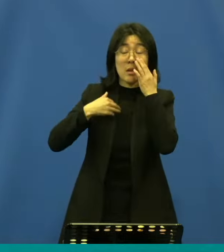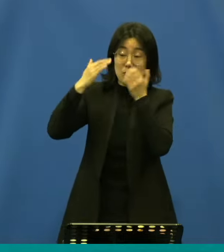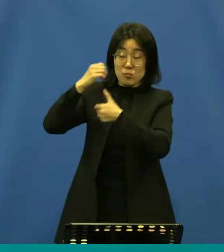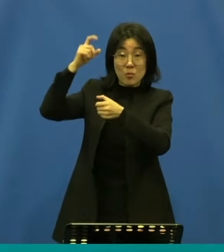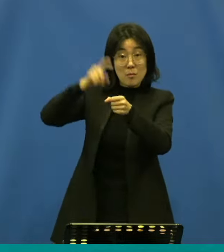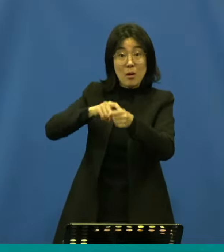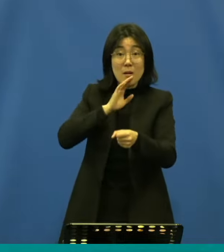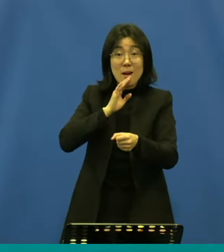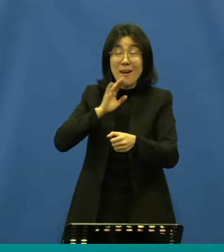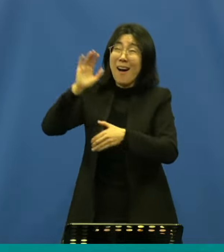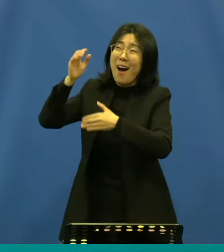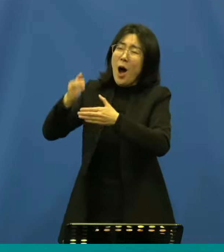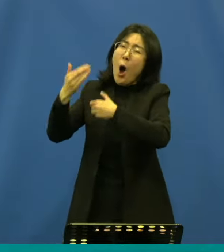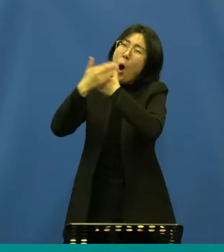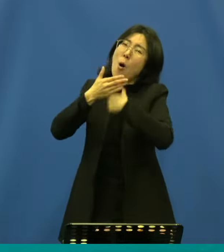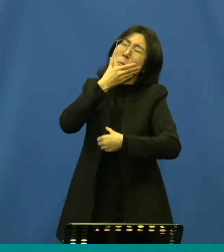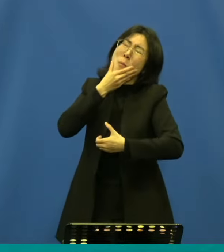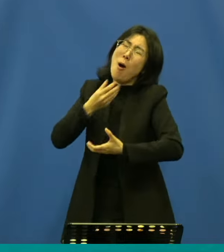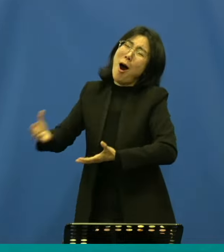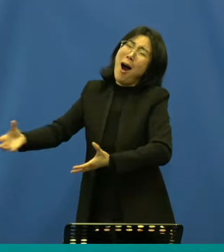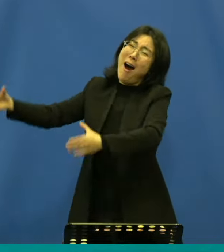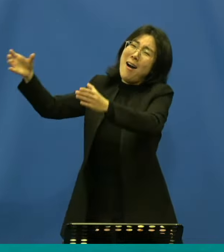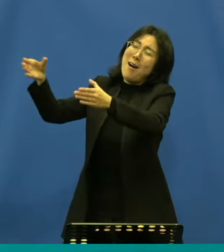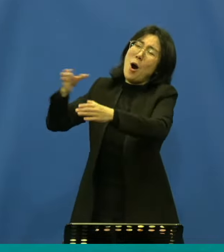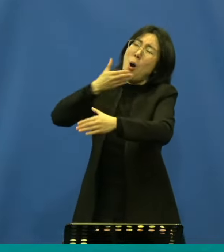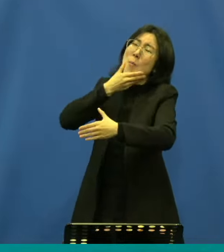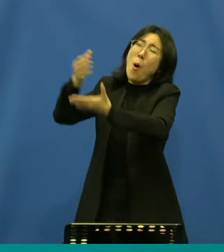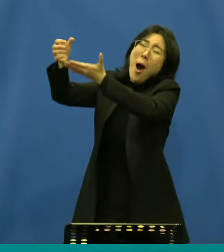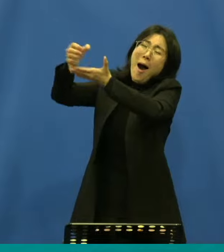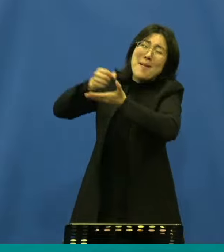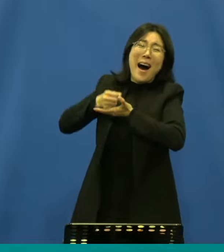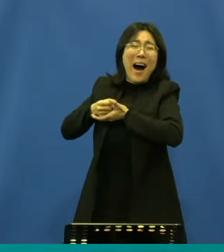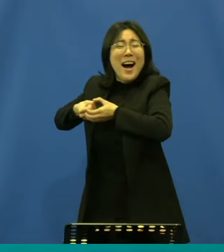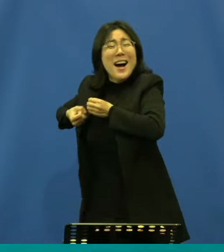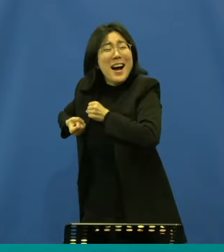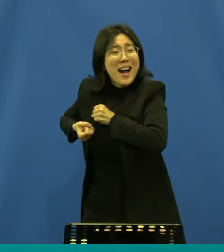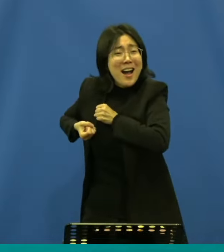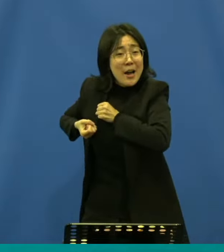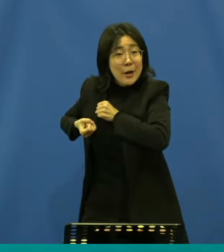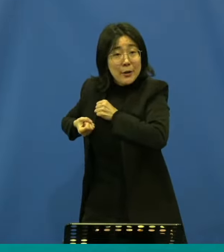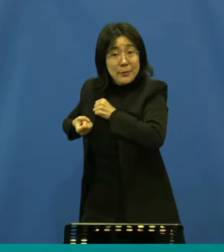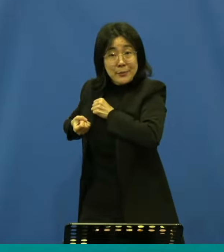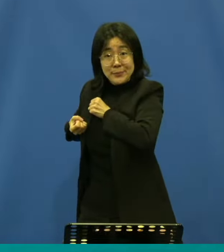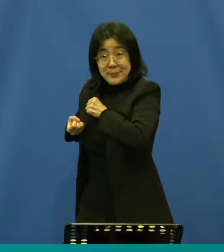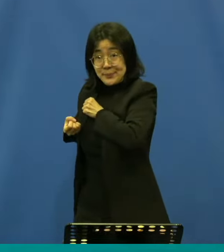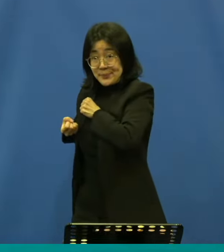복을 나만 받는 게 아니라 다른 사람이 받는 게 불편해. 마음에 들지가 않아.